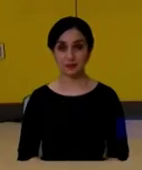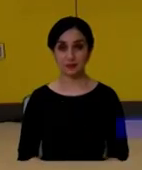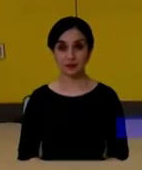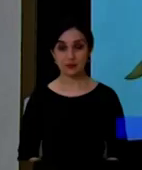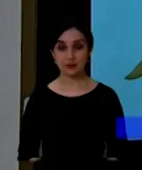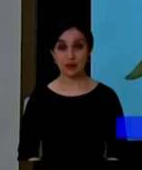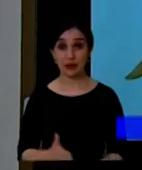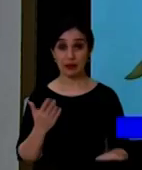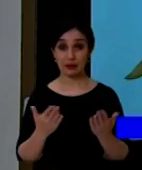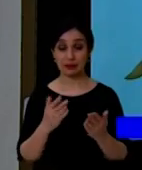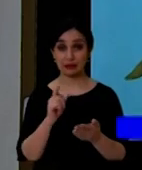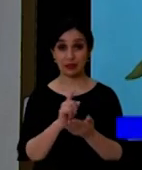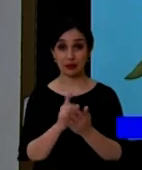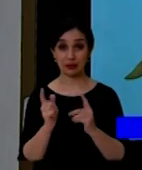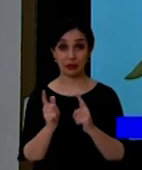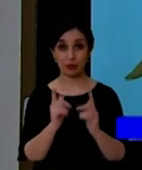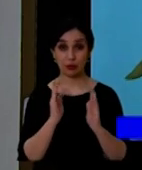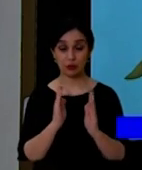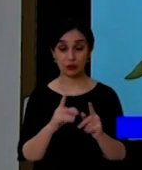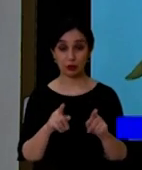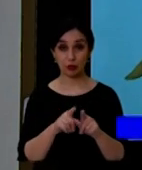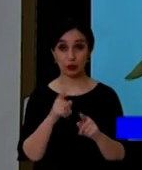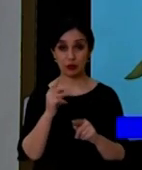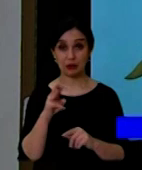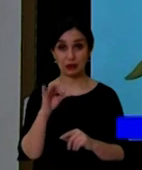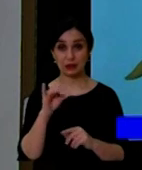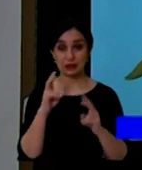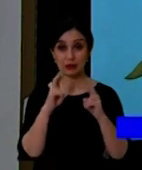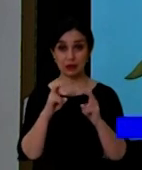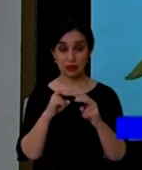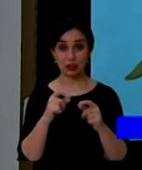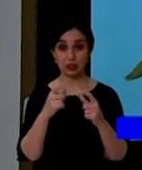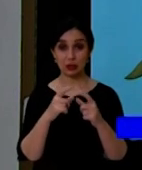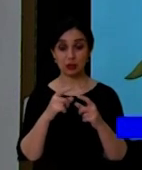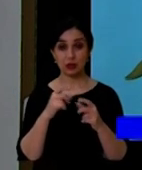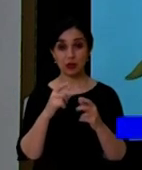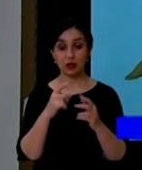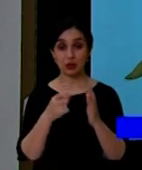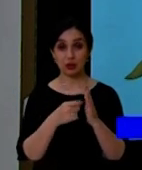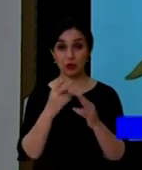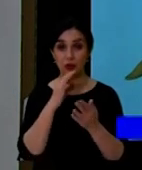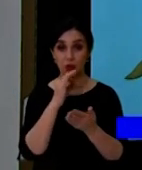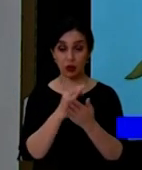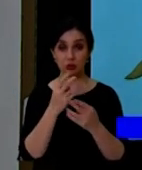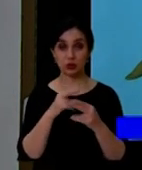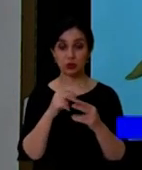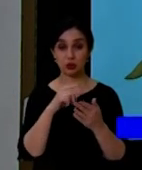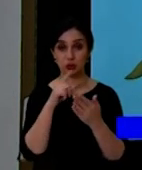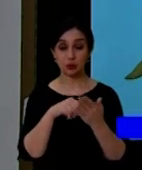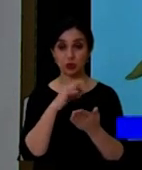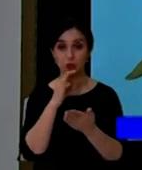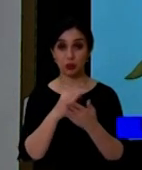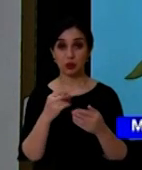Əgər dərsgə təyər bülsən giz, qüydəgə tis savallarga jawab-berişke hərəkət qilin. Birinci